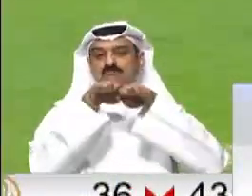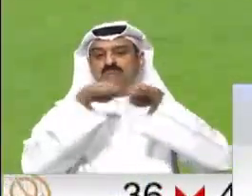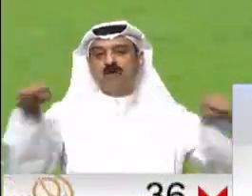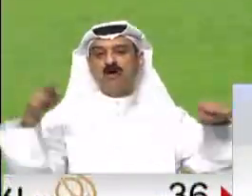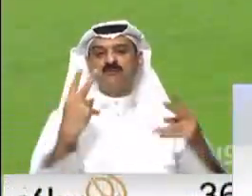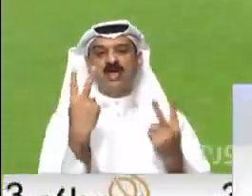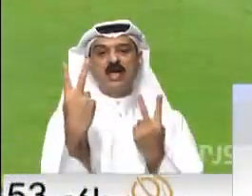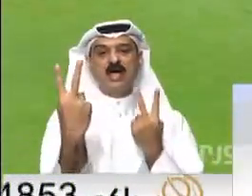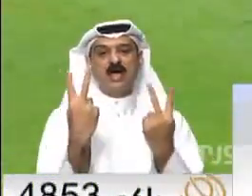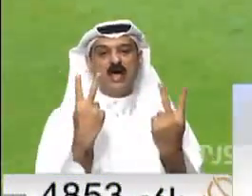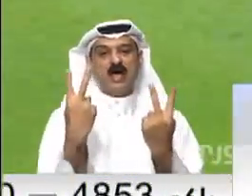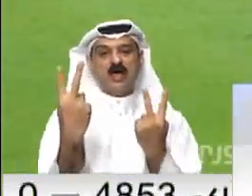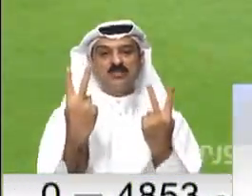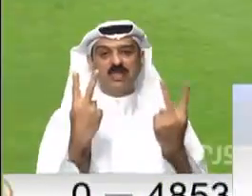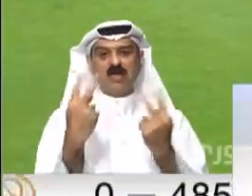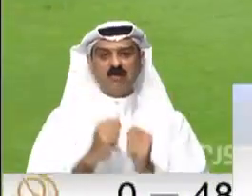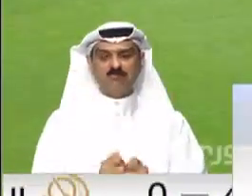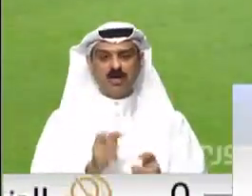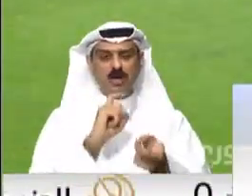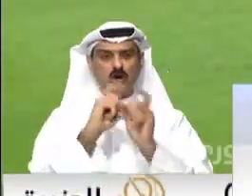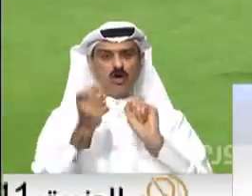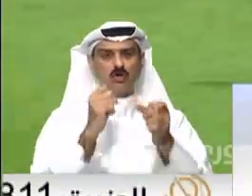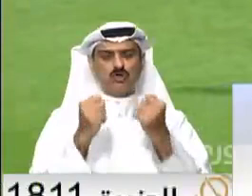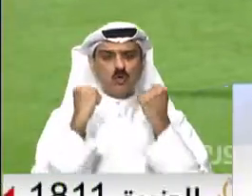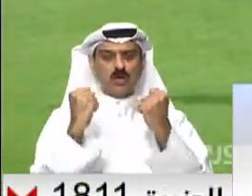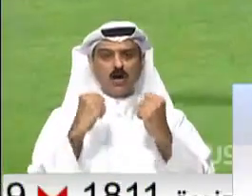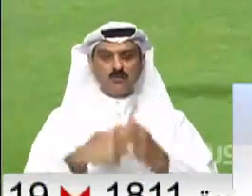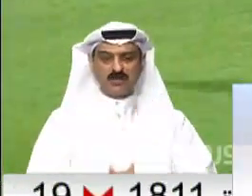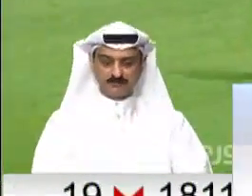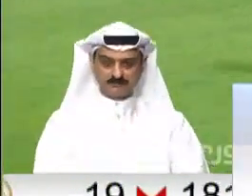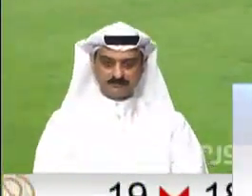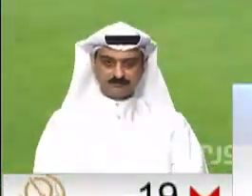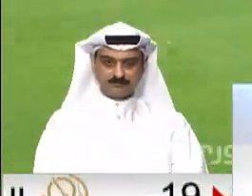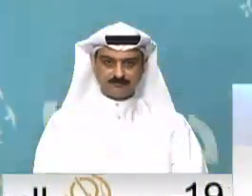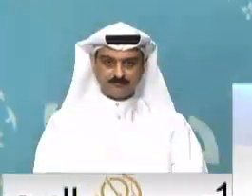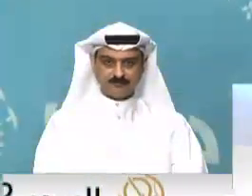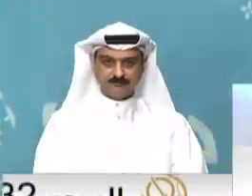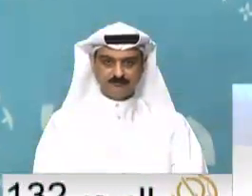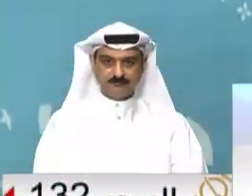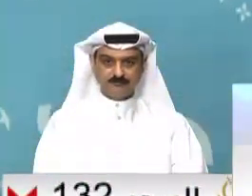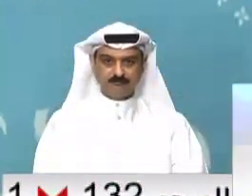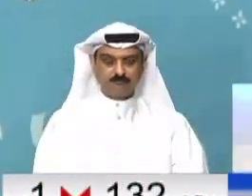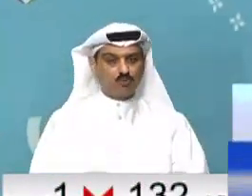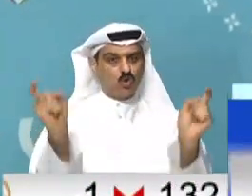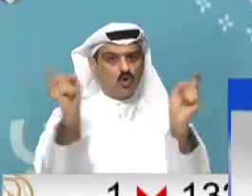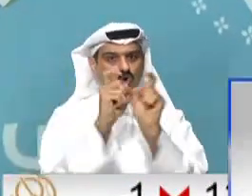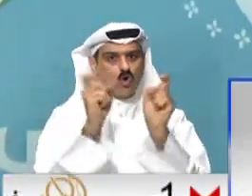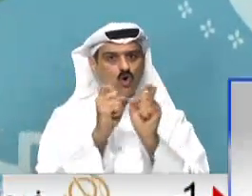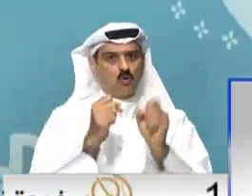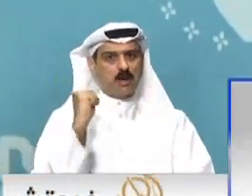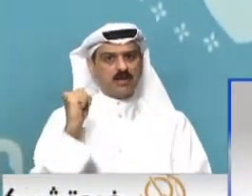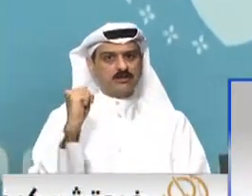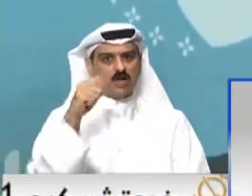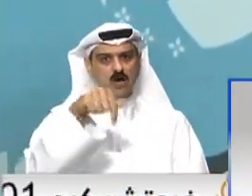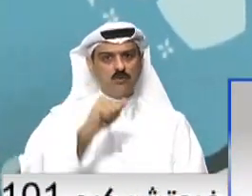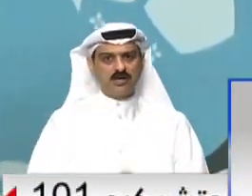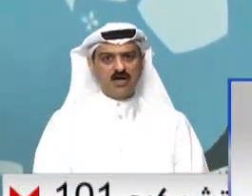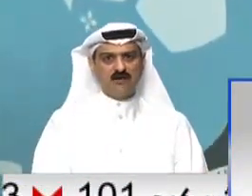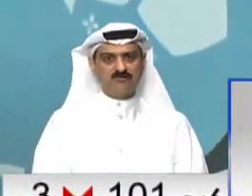لداني ابقيات صراع الدوري مفتوحا على كل الاحتمالات ما كانت سهله بغض النظر النتيجه فرق